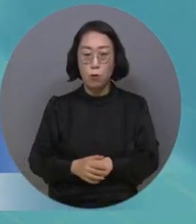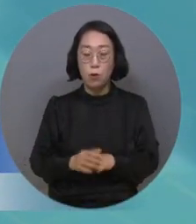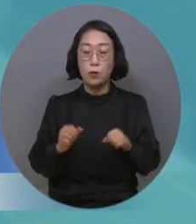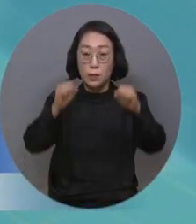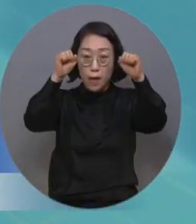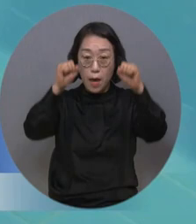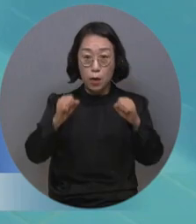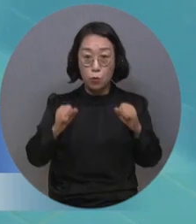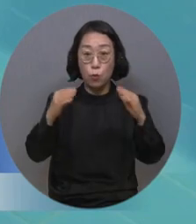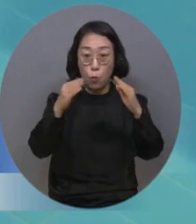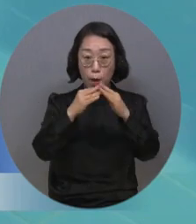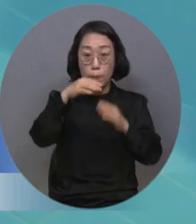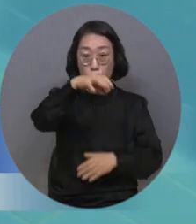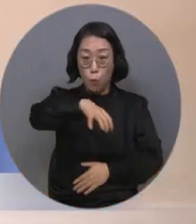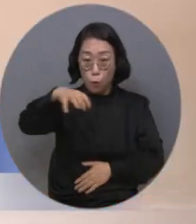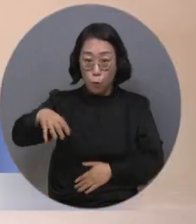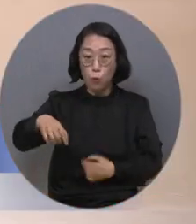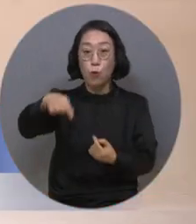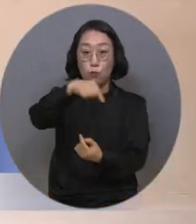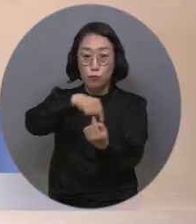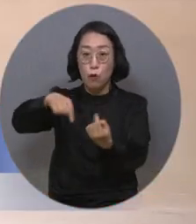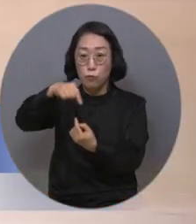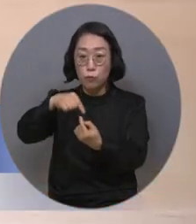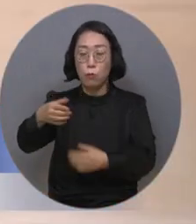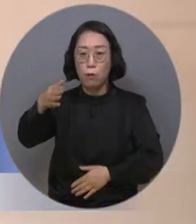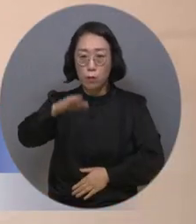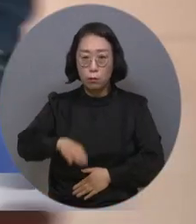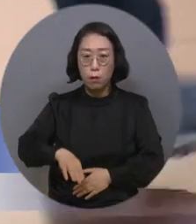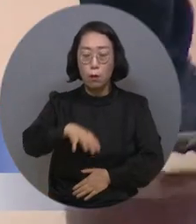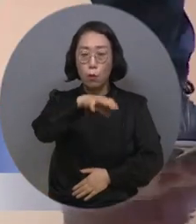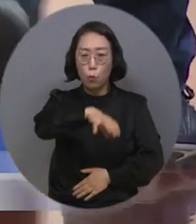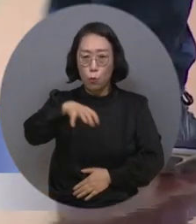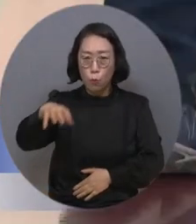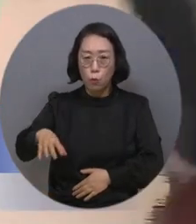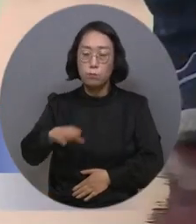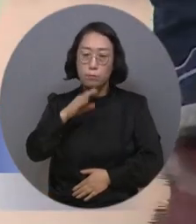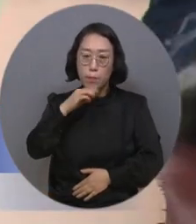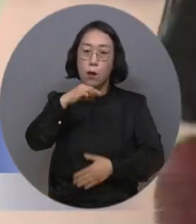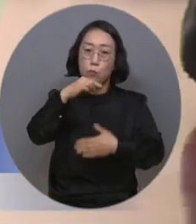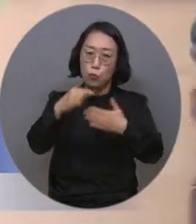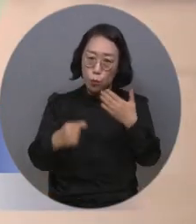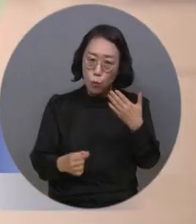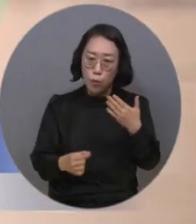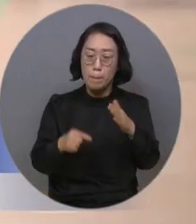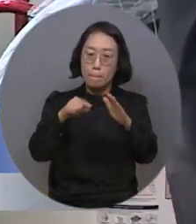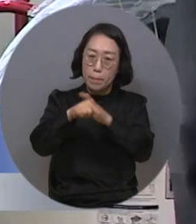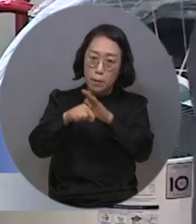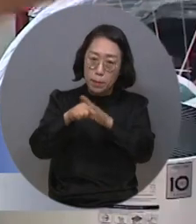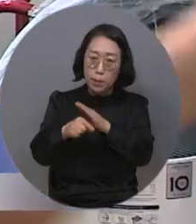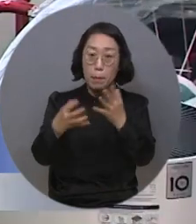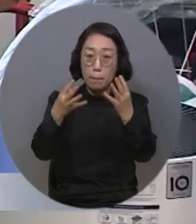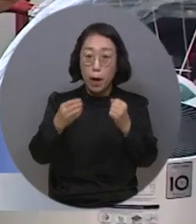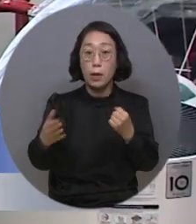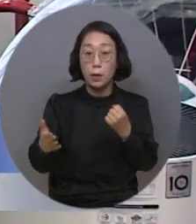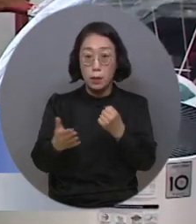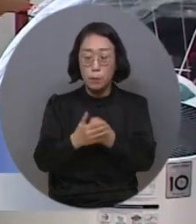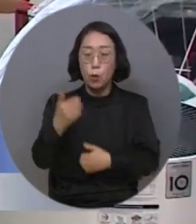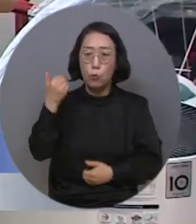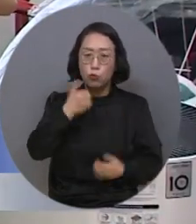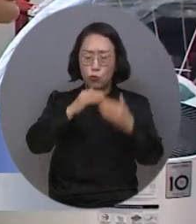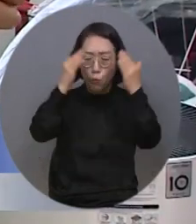체육시설을 운영하고 있는데요이 공공체육시설마다 다양한 프로그램을 운영하고 있는만큼 누구나